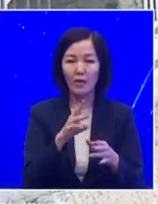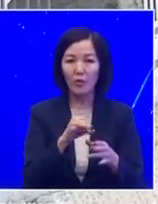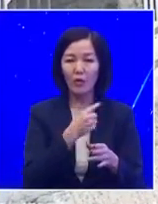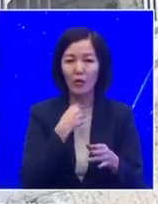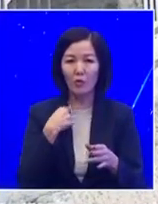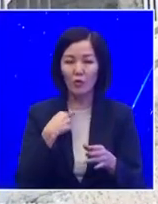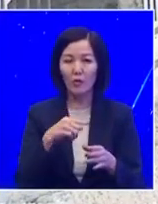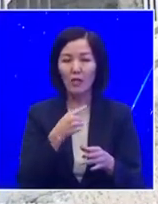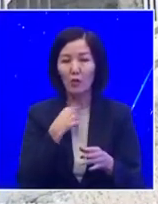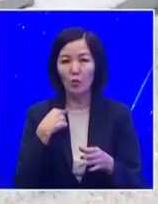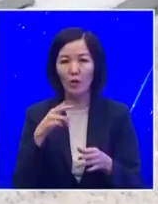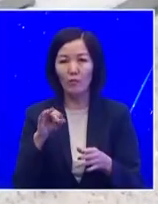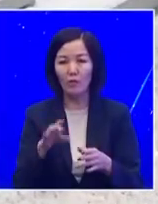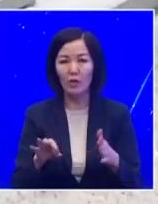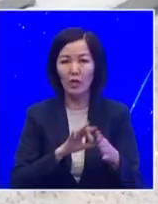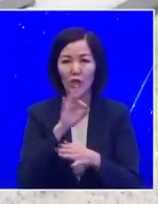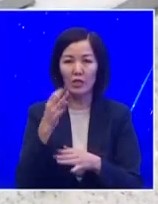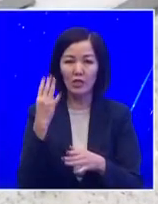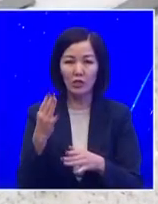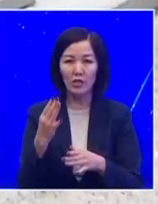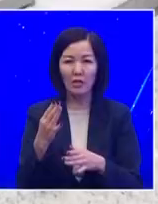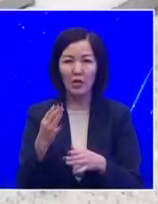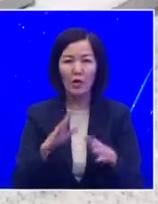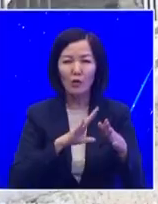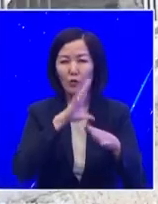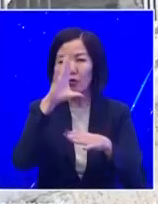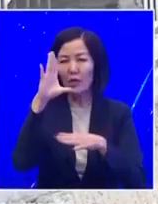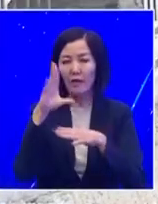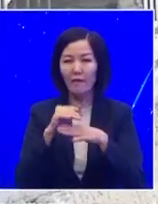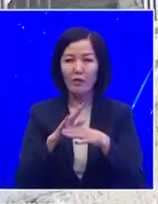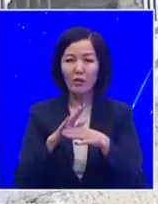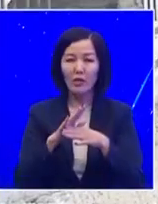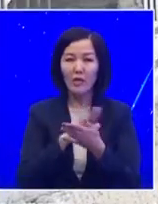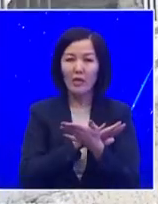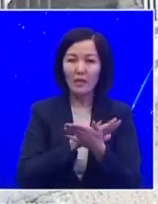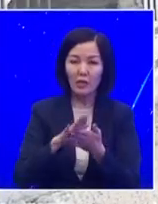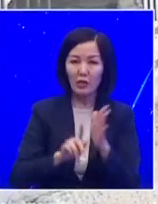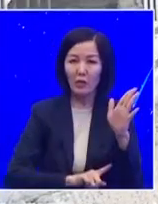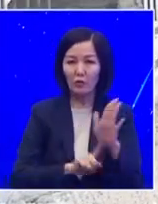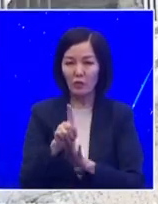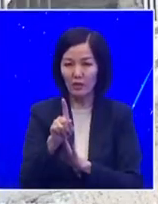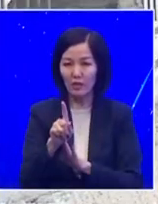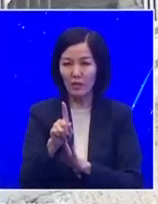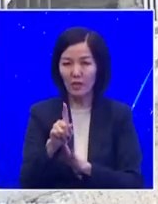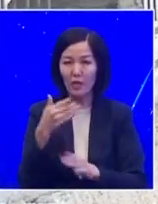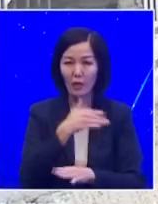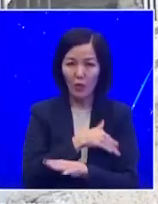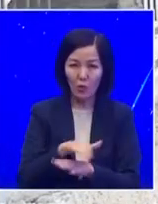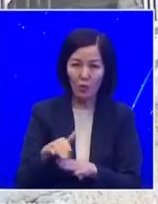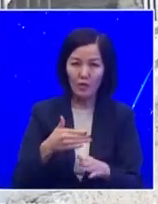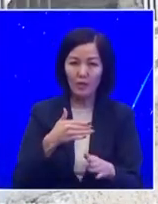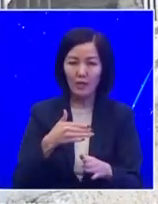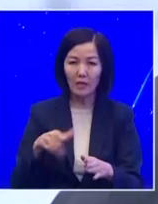Талдыкурган благоустройство и ШГС-4. Всю ночь и с раннего утра у нас идет очистка снега, как на улицах, так и на